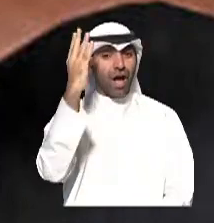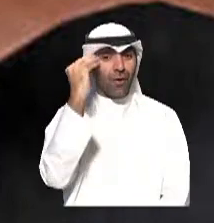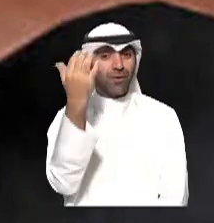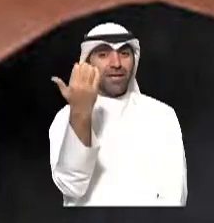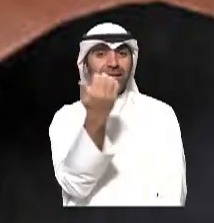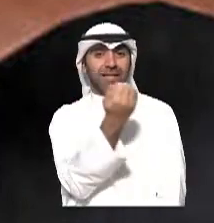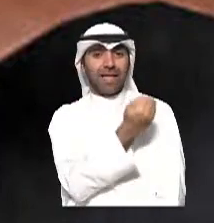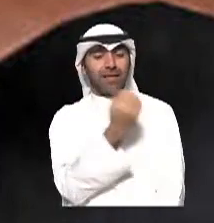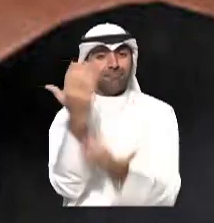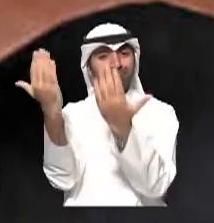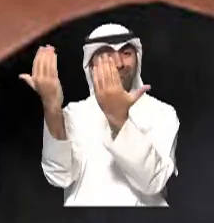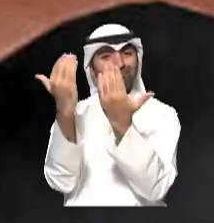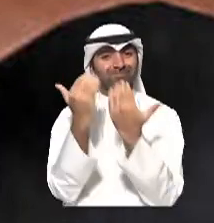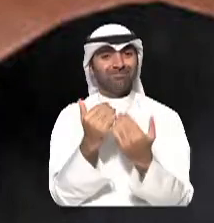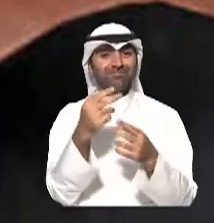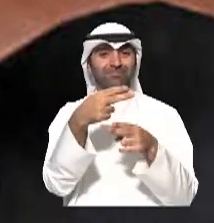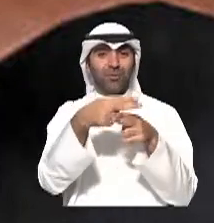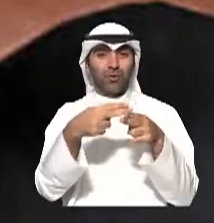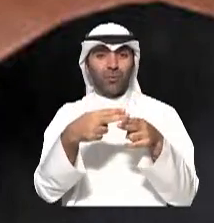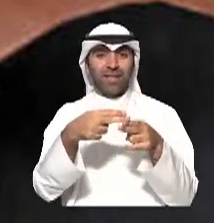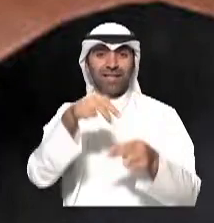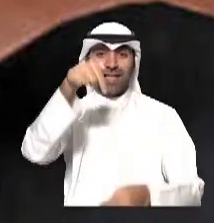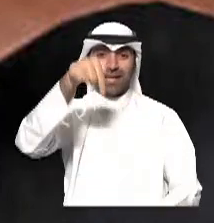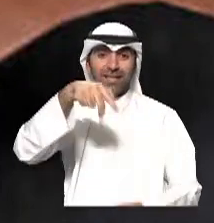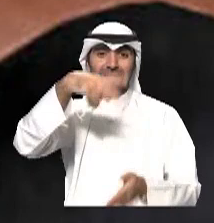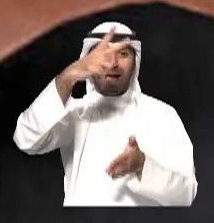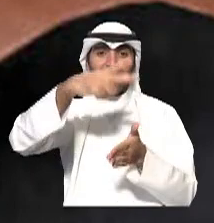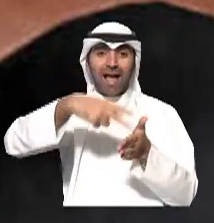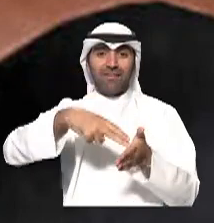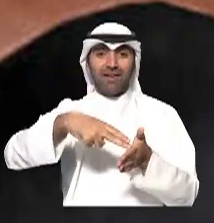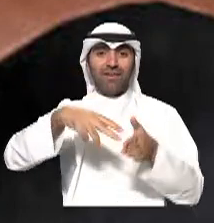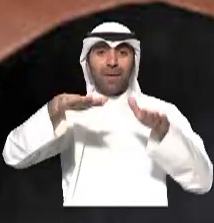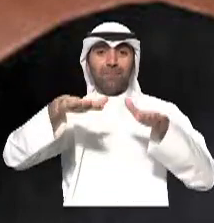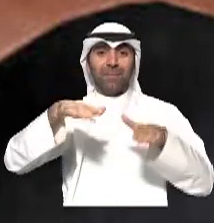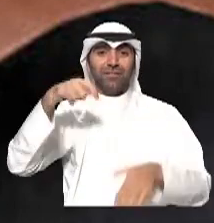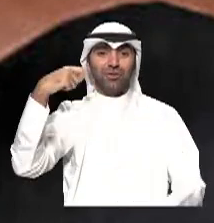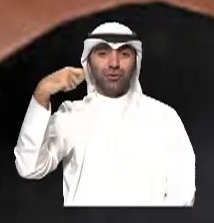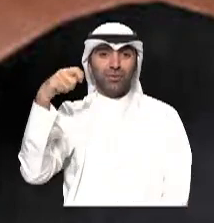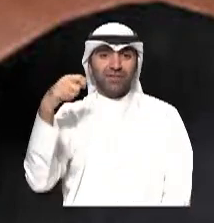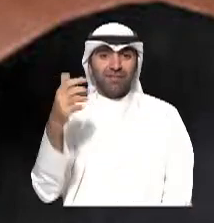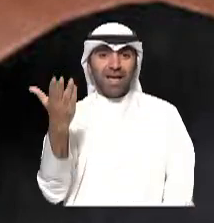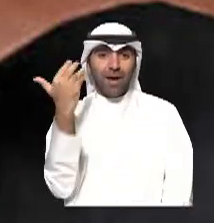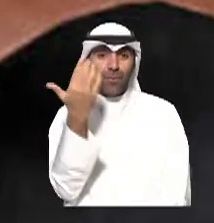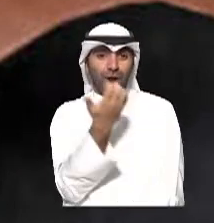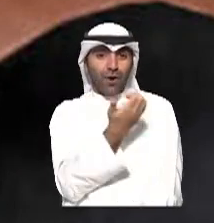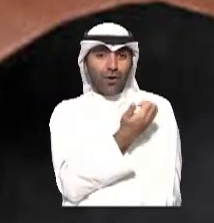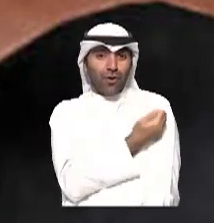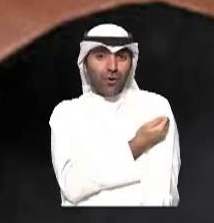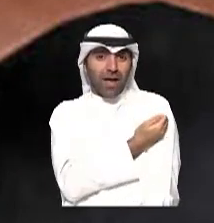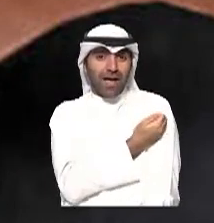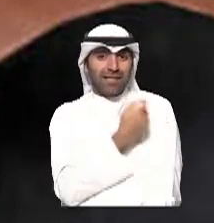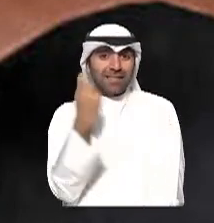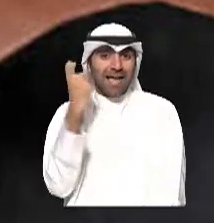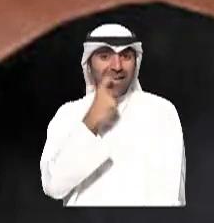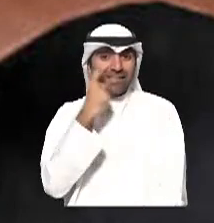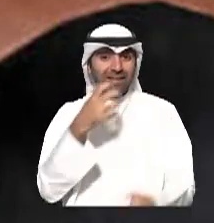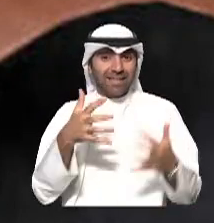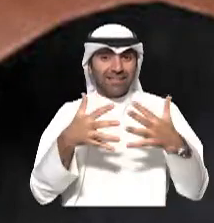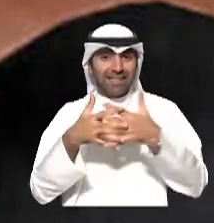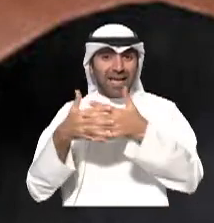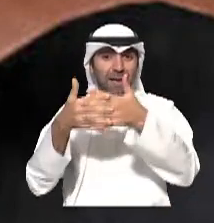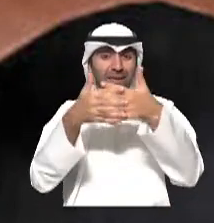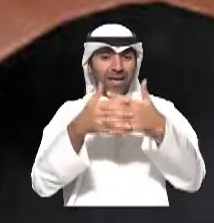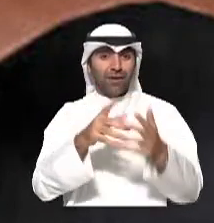الأولى والجرعة الثانية للقاحين سوف تصل لكل شخص عبر رسالة نصية